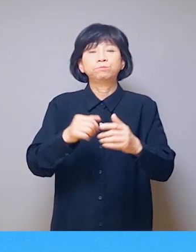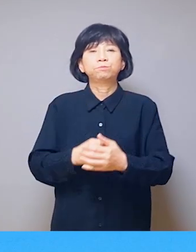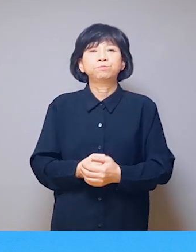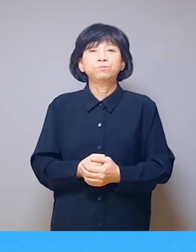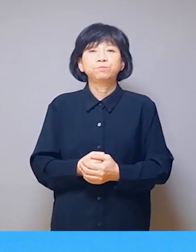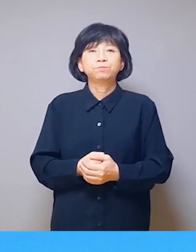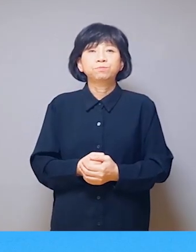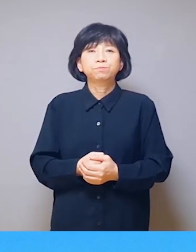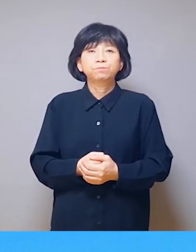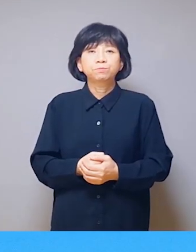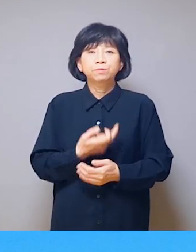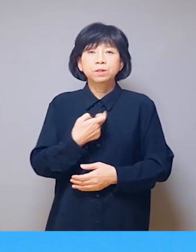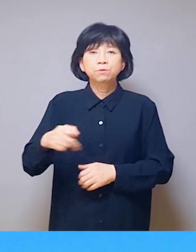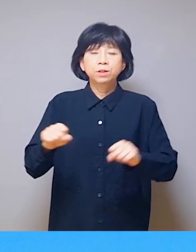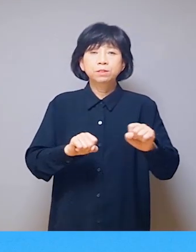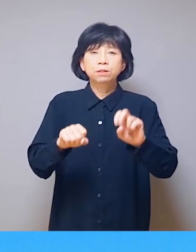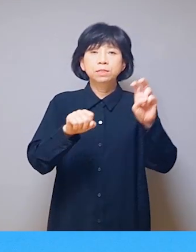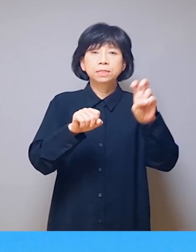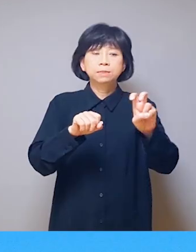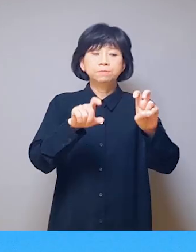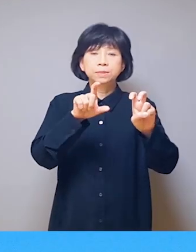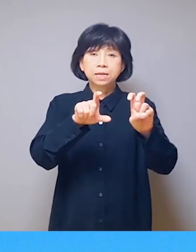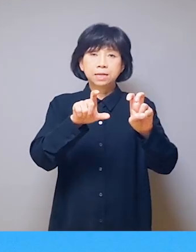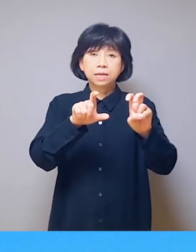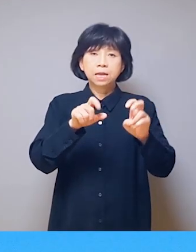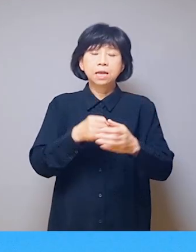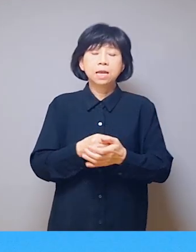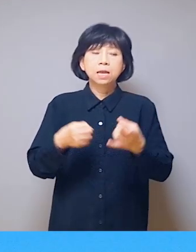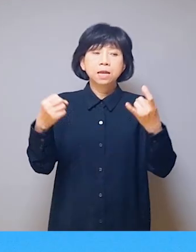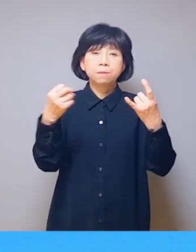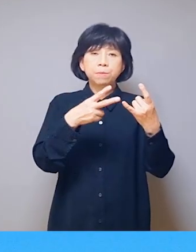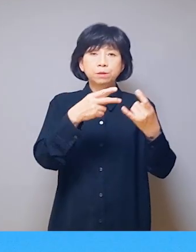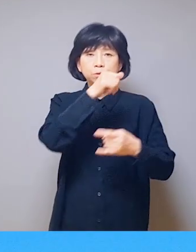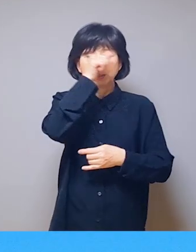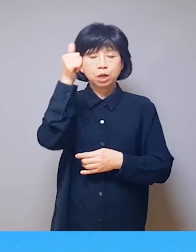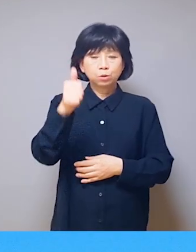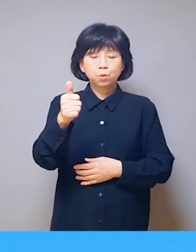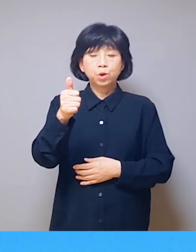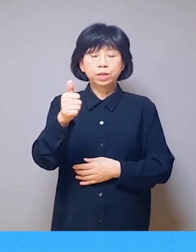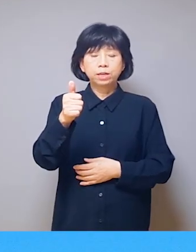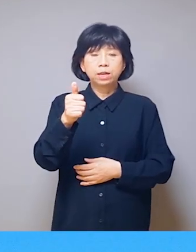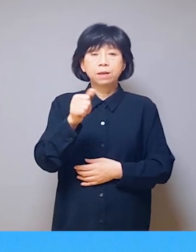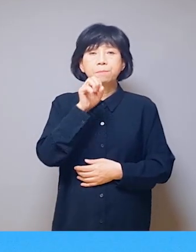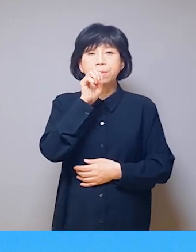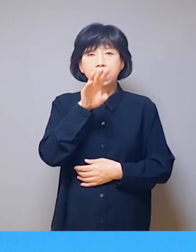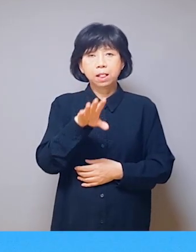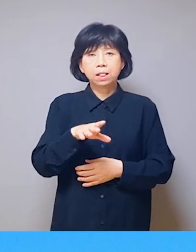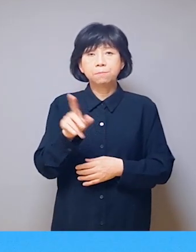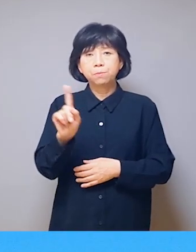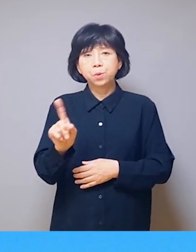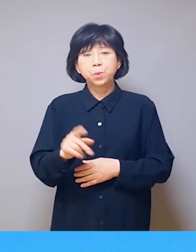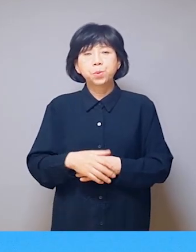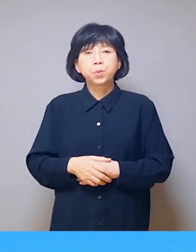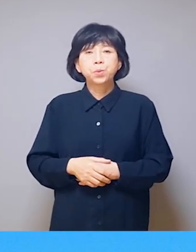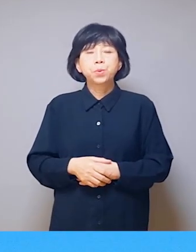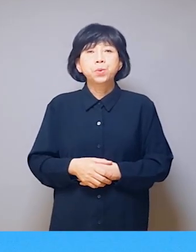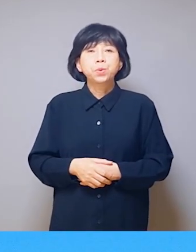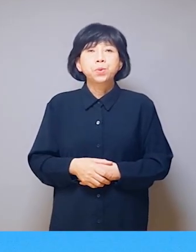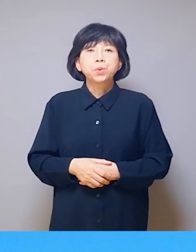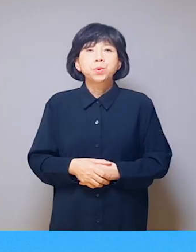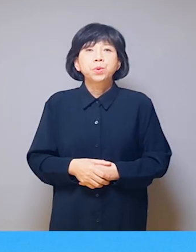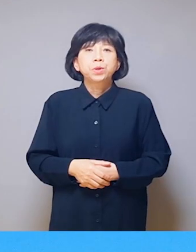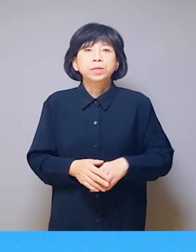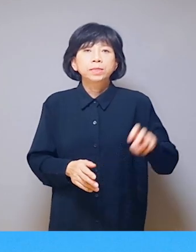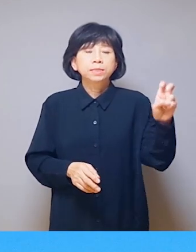겁니다. 사도행전 20장에서 바울은 에베소 장로들에게 자신의 사역을 돌아보면서 이런 말을 건네고 떠나요.